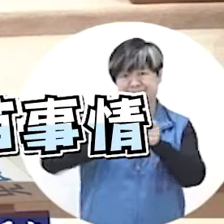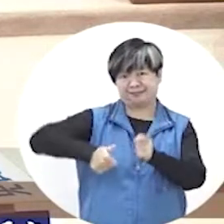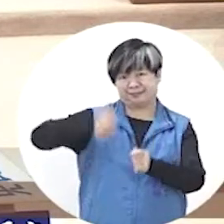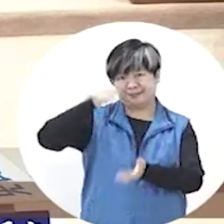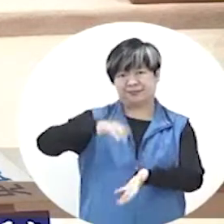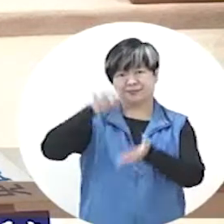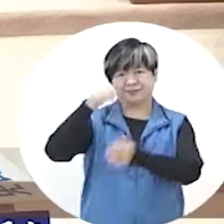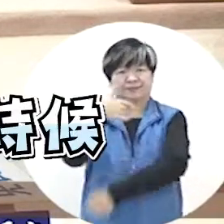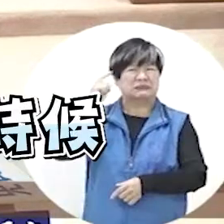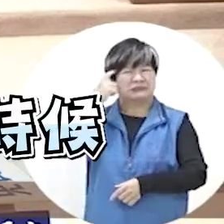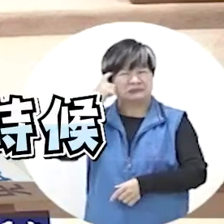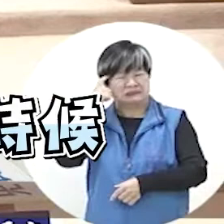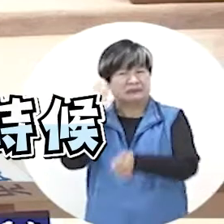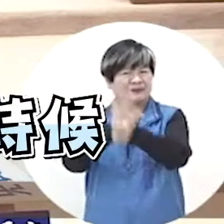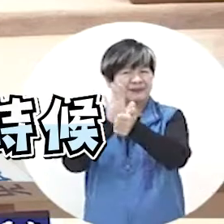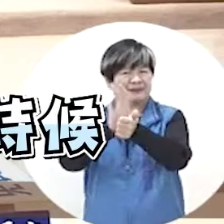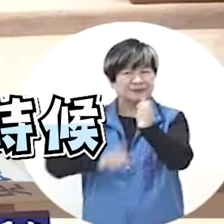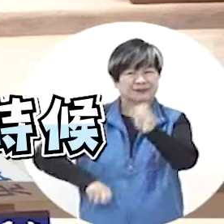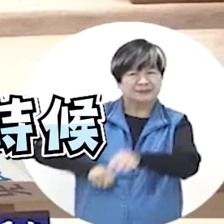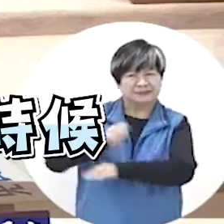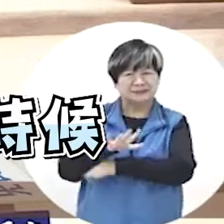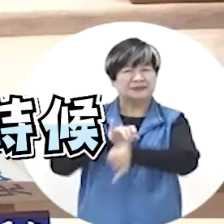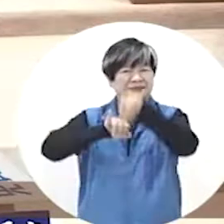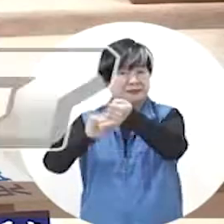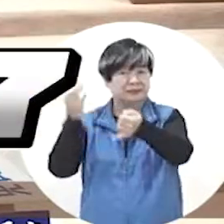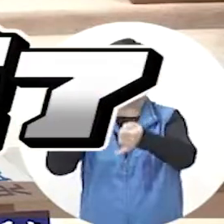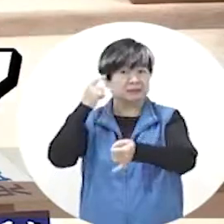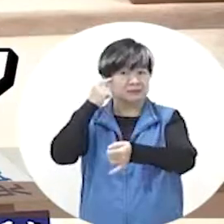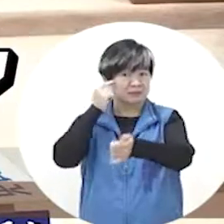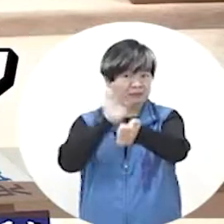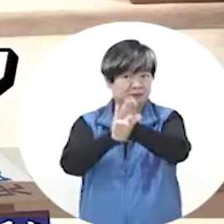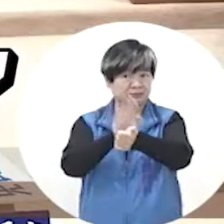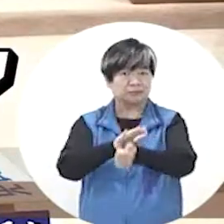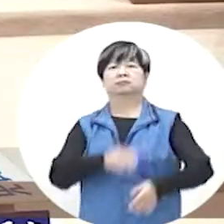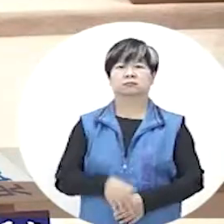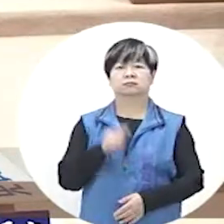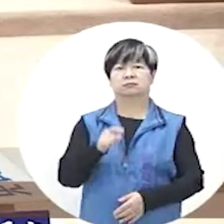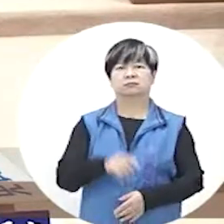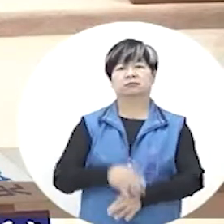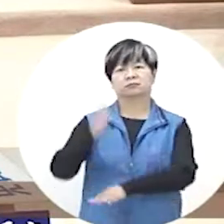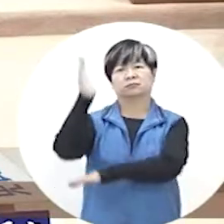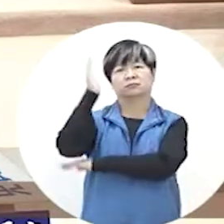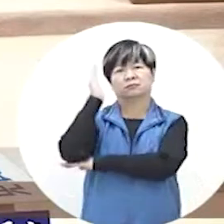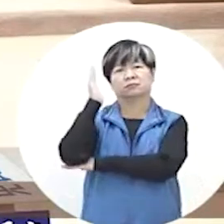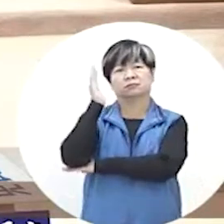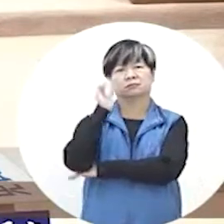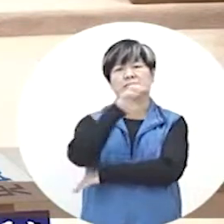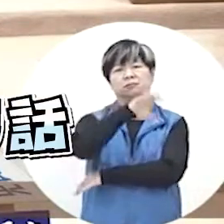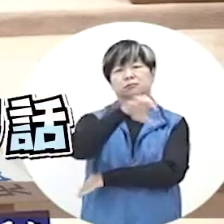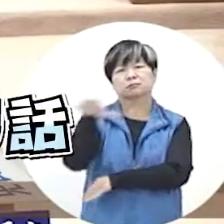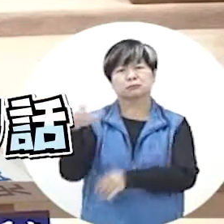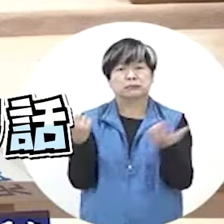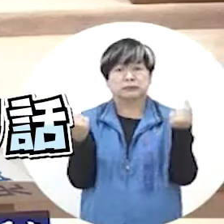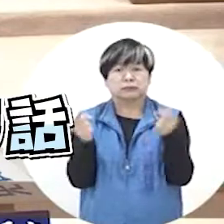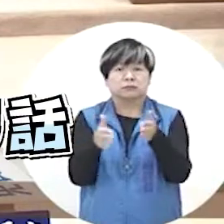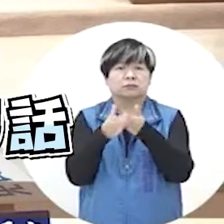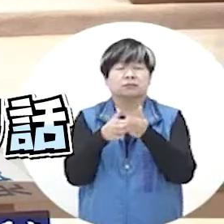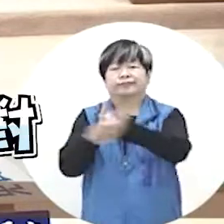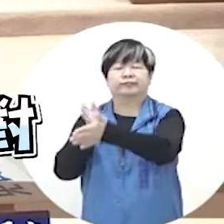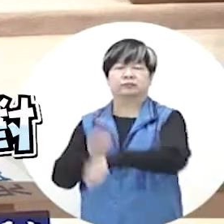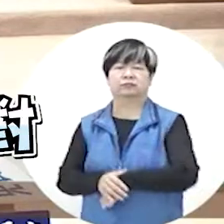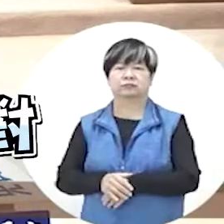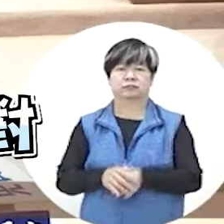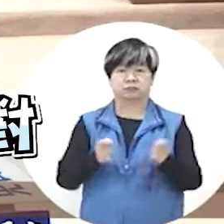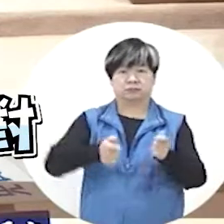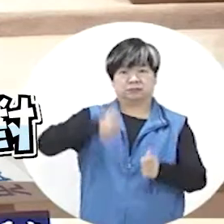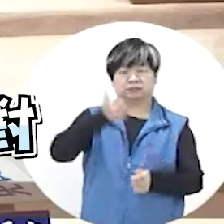苗事情嘛，他们要捐疫苗，结果讲说他当初要捐的时候，好像被卡住了哈，要捐都被劝阻不要捐了。执行长就讲了这么一句话，